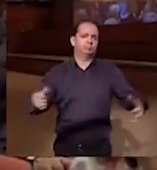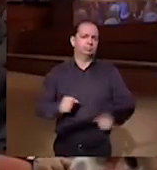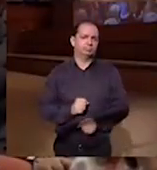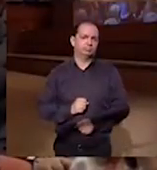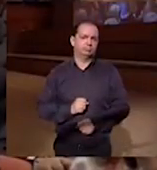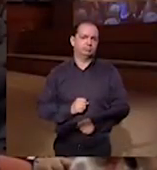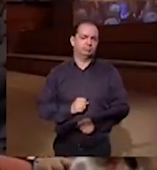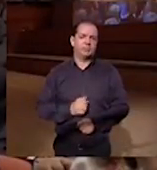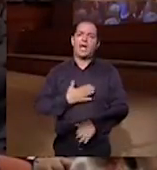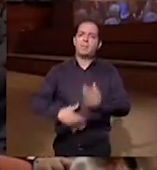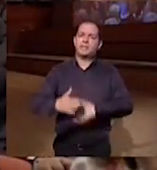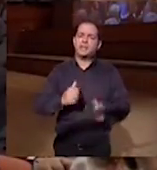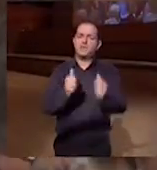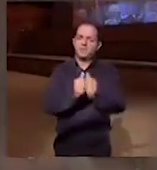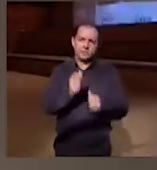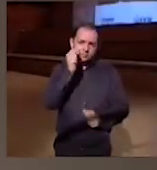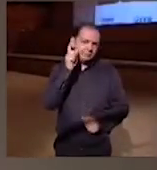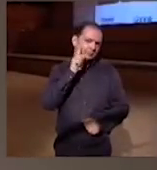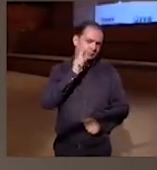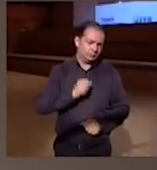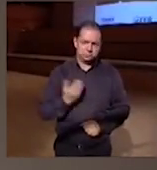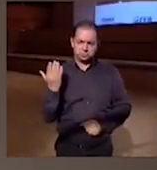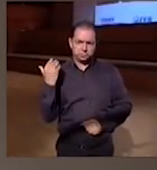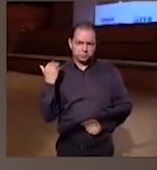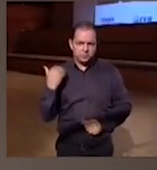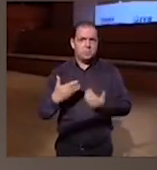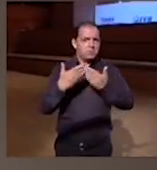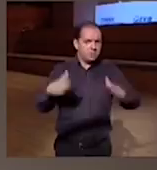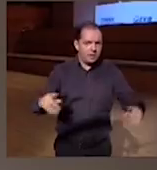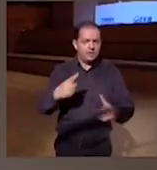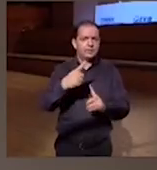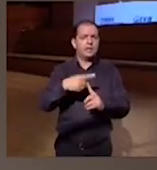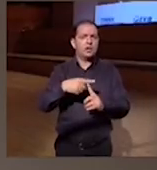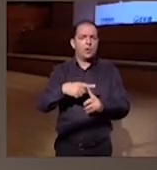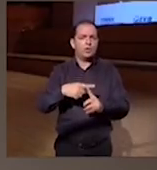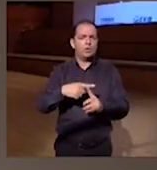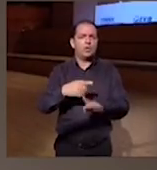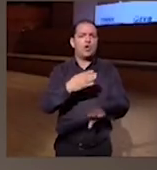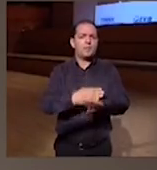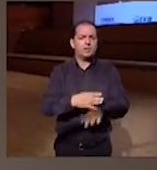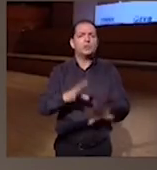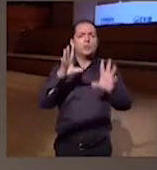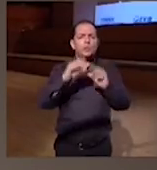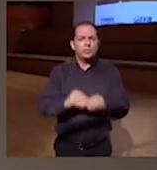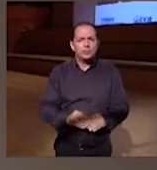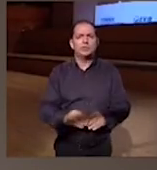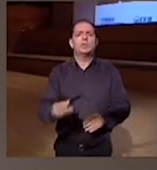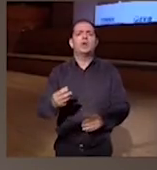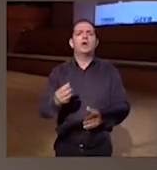Αγαπητοί φίλοι, αγαπητές φίλες, πρόσφατα ολοκληρώσαμε το τεχνικό μέρος της τέταρτης αξιολόγησης και τον